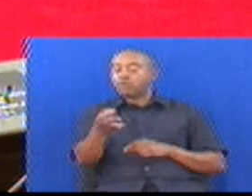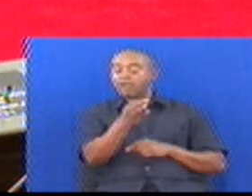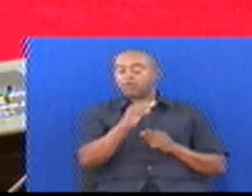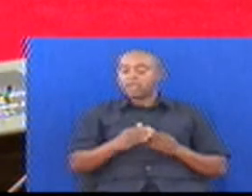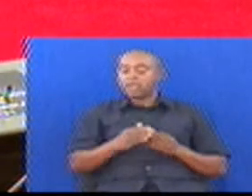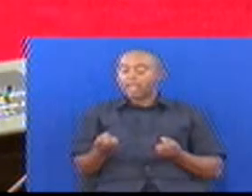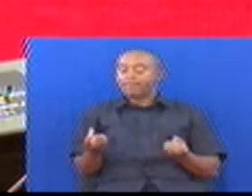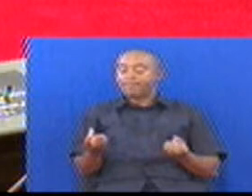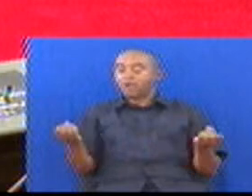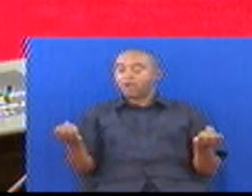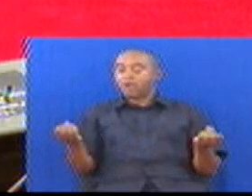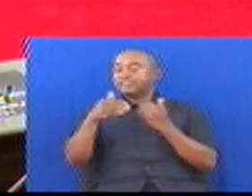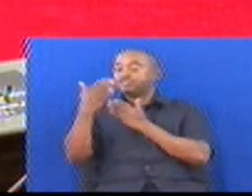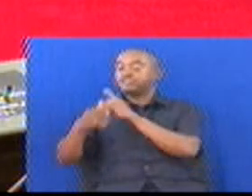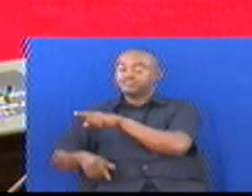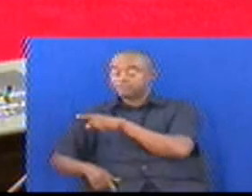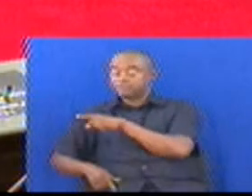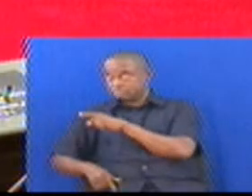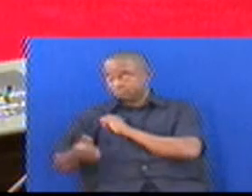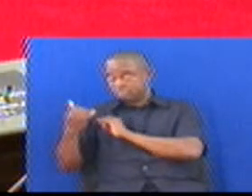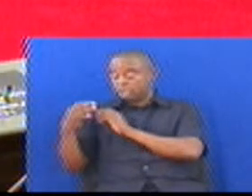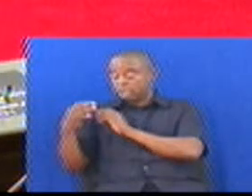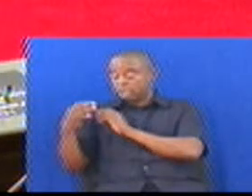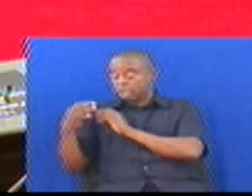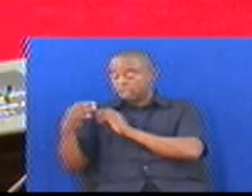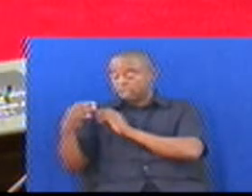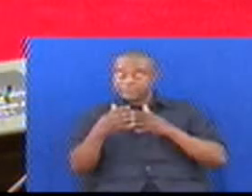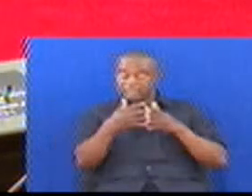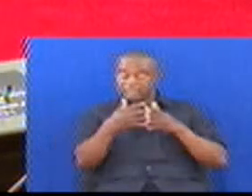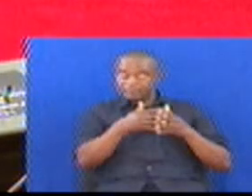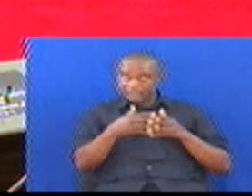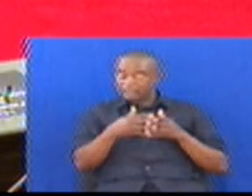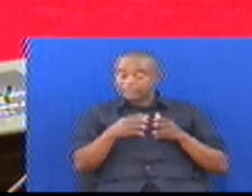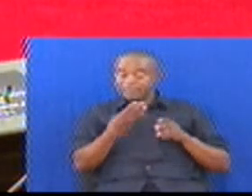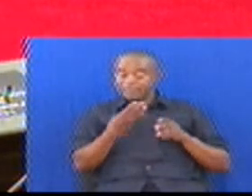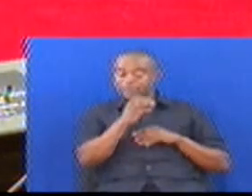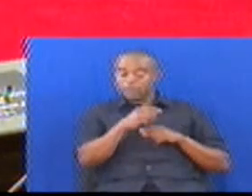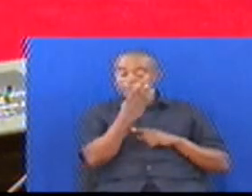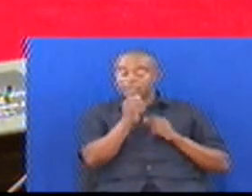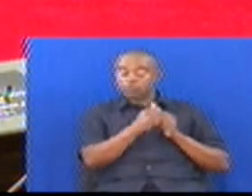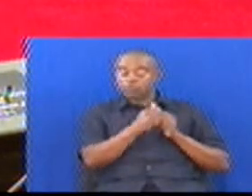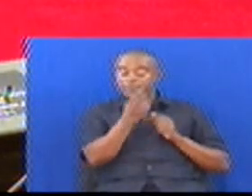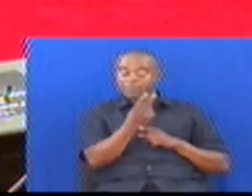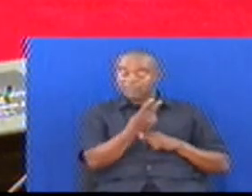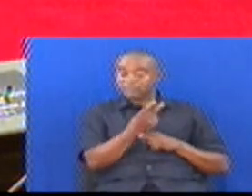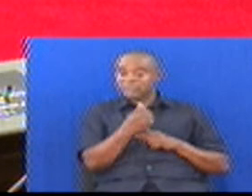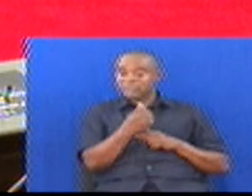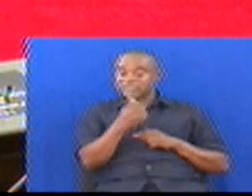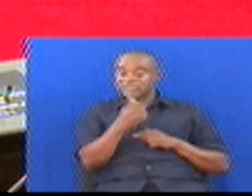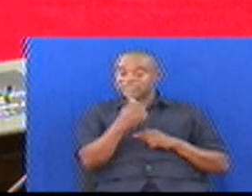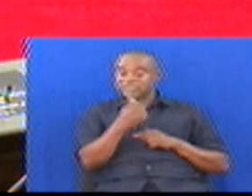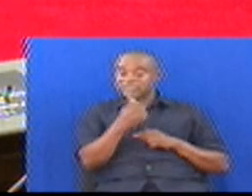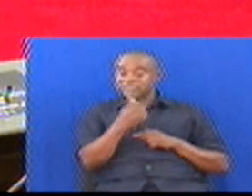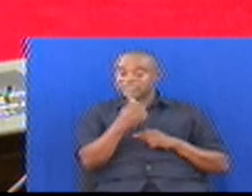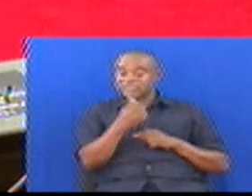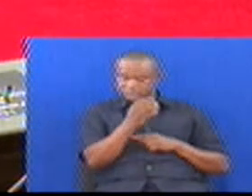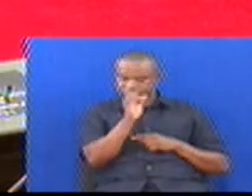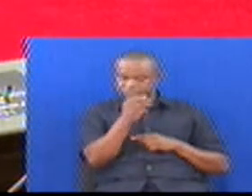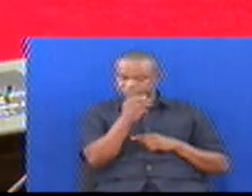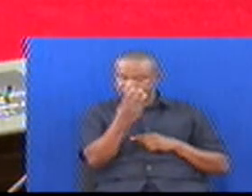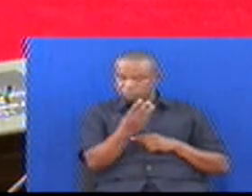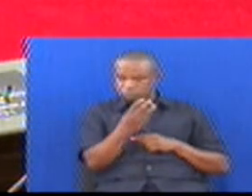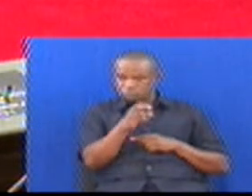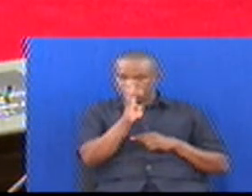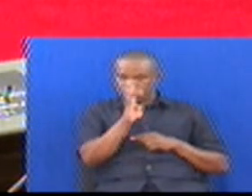ya nchi kutoka dola za Marekani milioni 412 sawa na shilingi trilioni 1.03